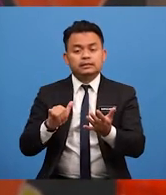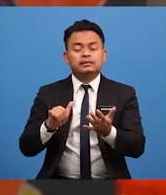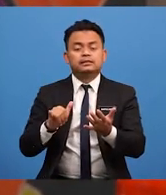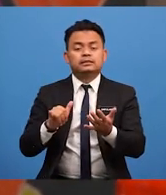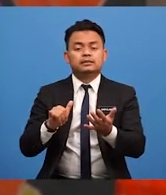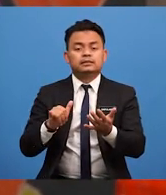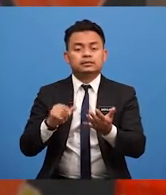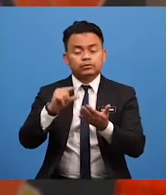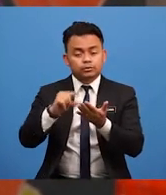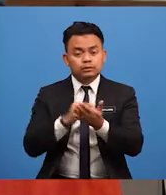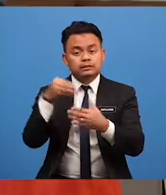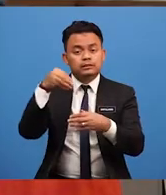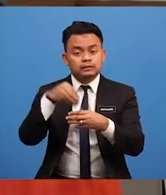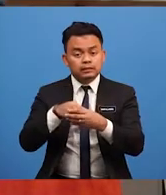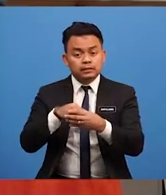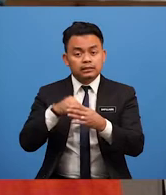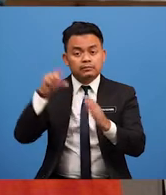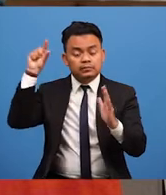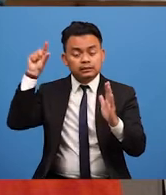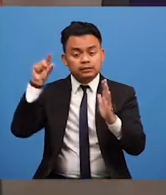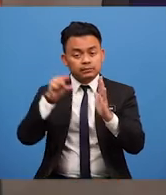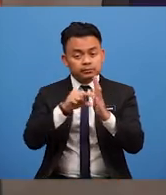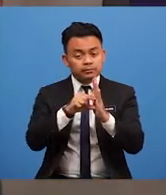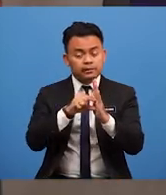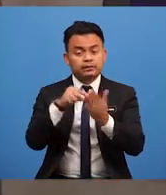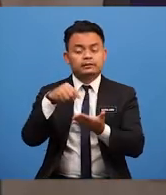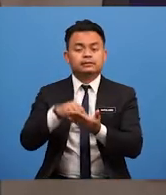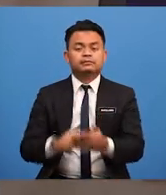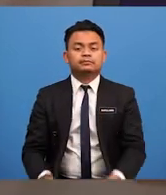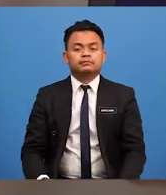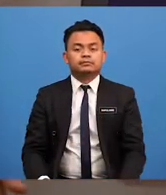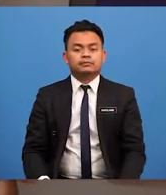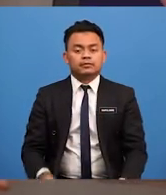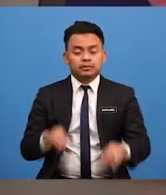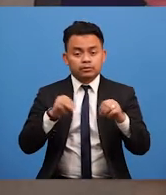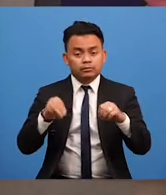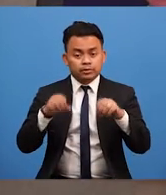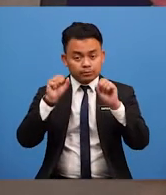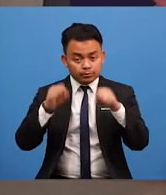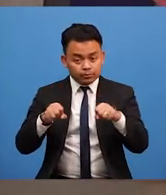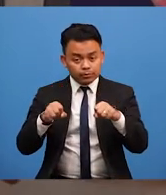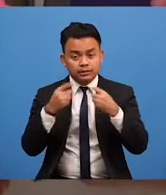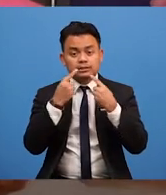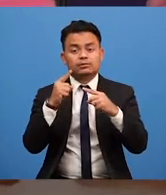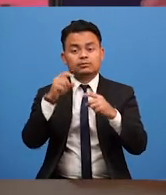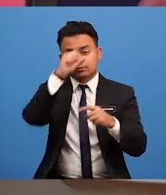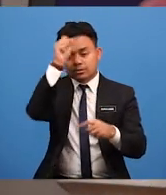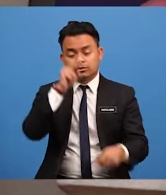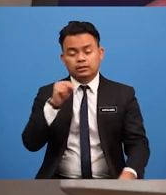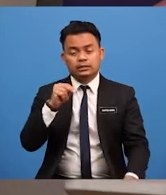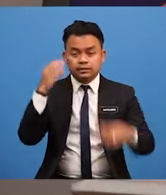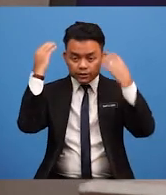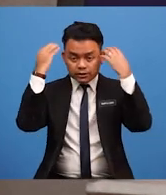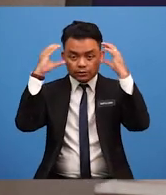murid dapat menjawab soalan cikgu kan? Kalau murid-murid lihat pada karya ini, teknik batik